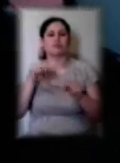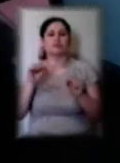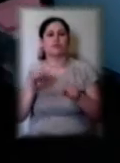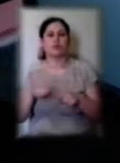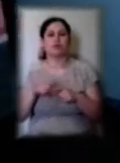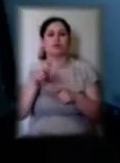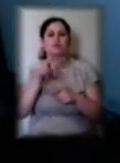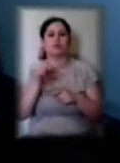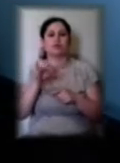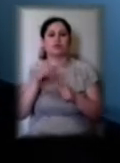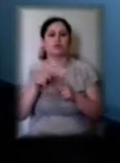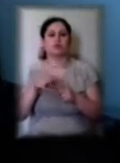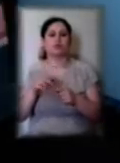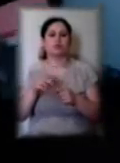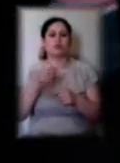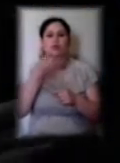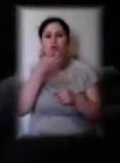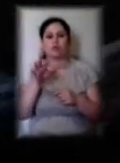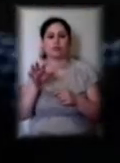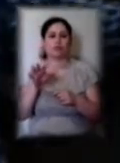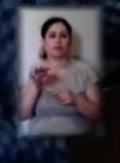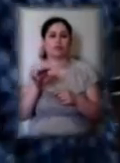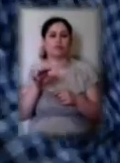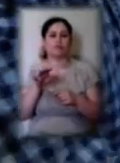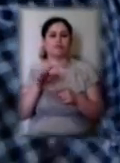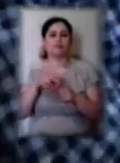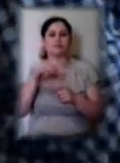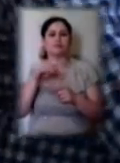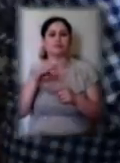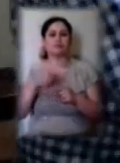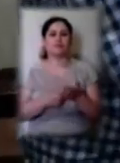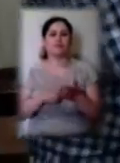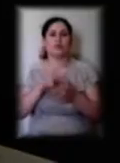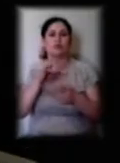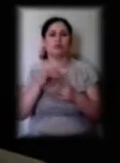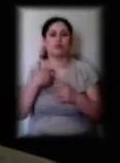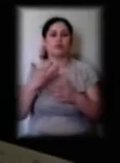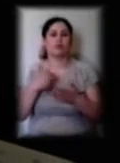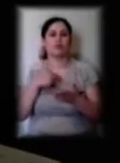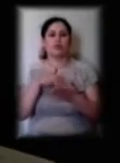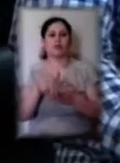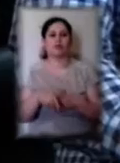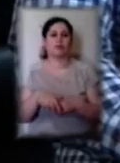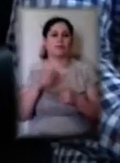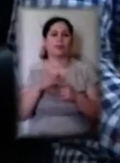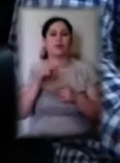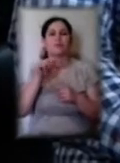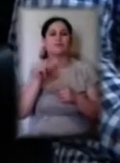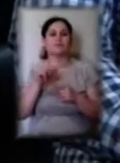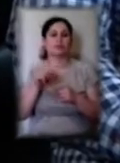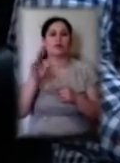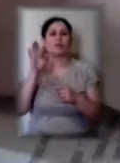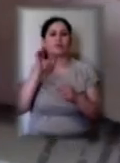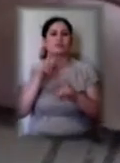і завантажити будь-яке з тестових зошитів ЗНО, з якого я проходжу. У понеділок хлопець склав пробне ЗНО